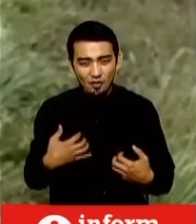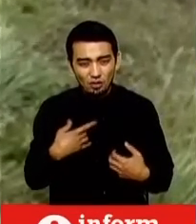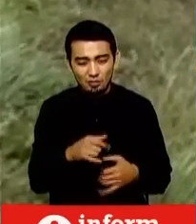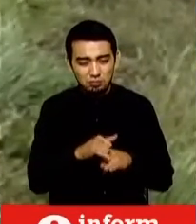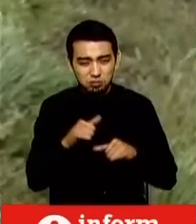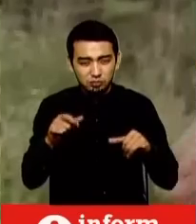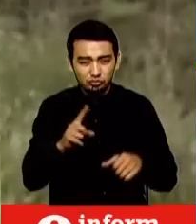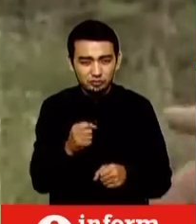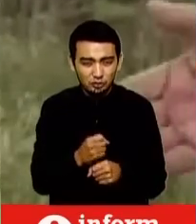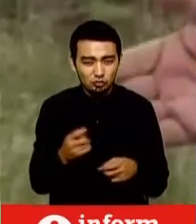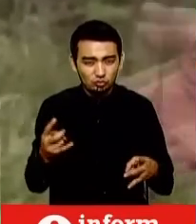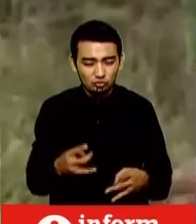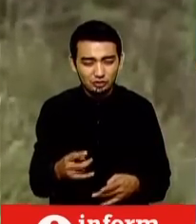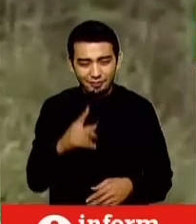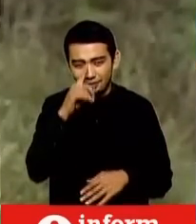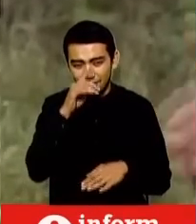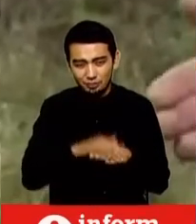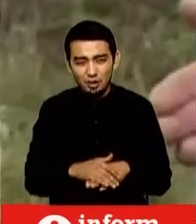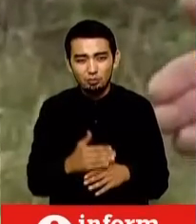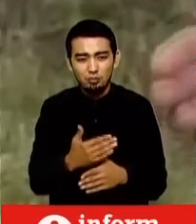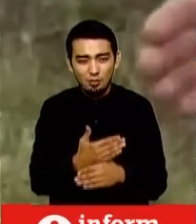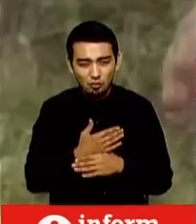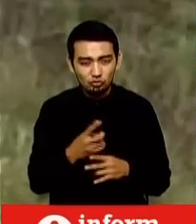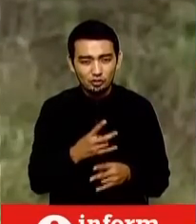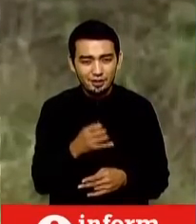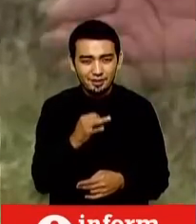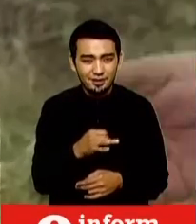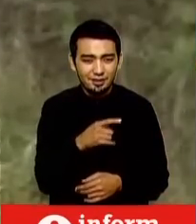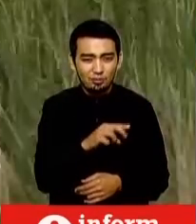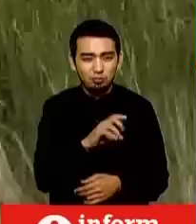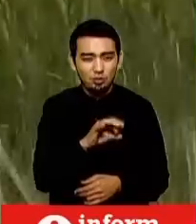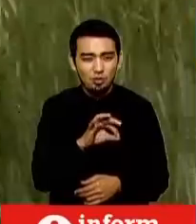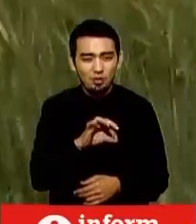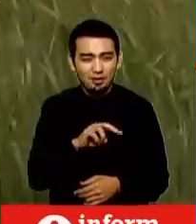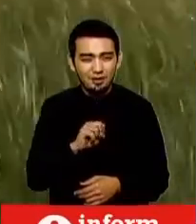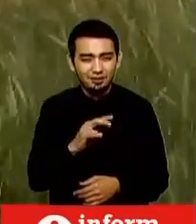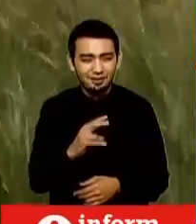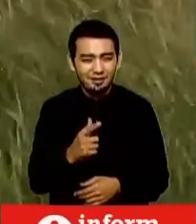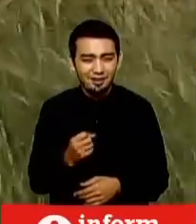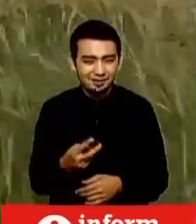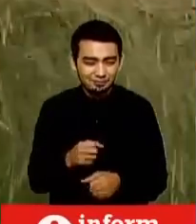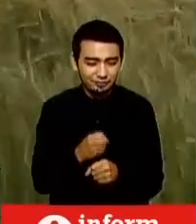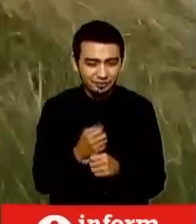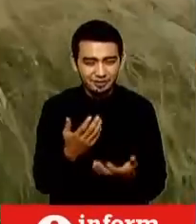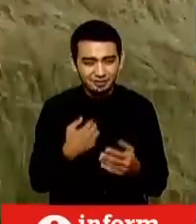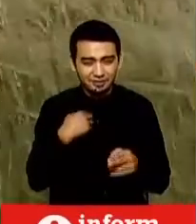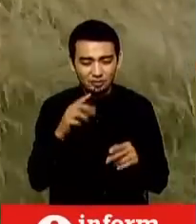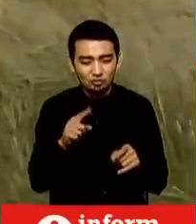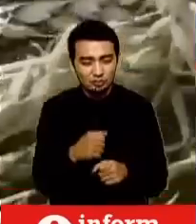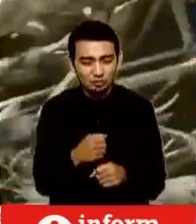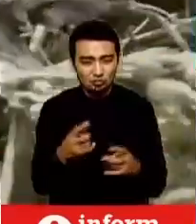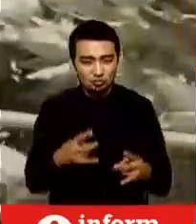Соған бірдеңе істеу керек. Үкімет көмектесу керек, хотя бы пролонгация жасау керек. Ақмола облысы ауыл шаруашылығы